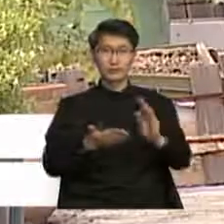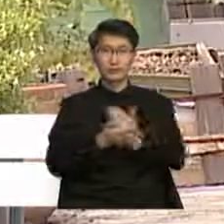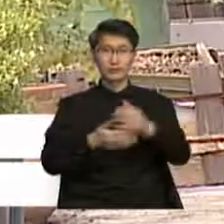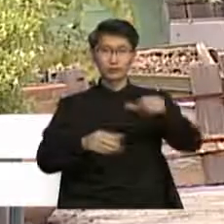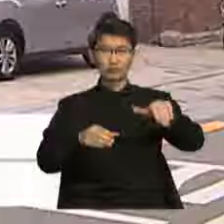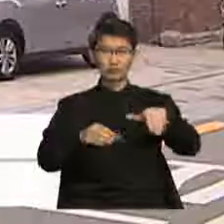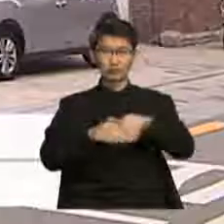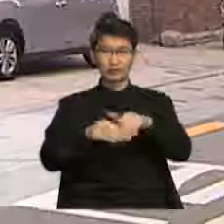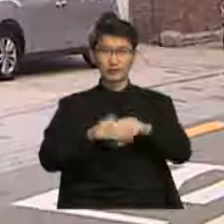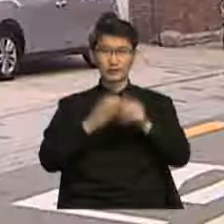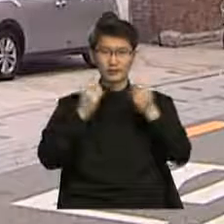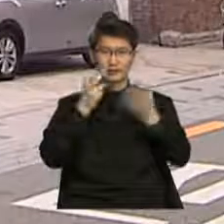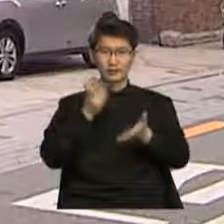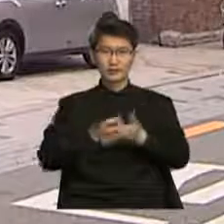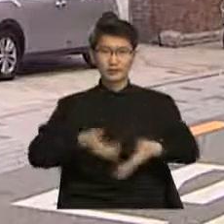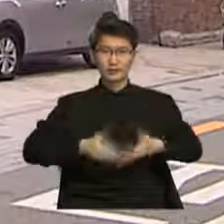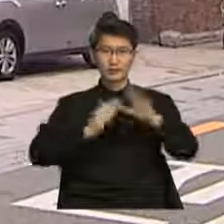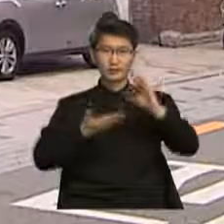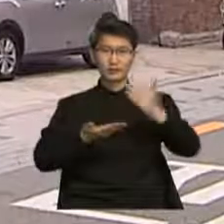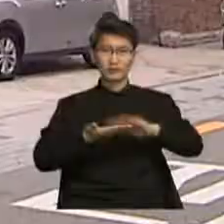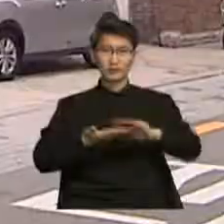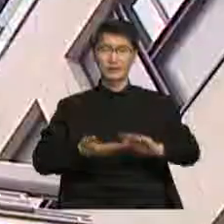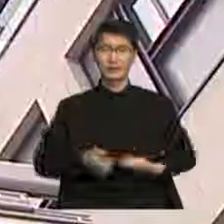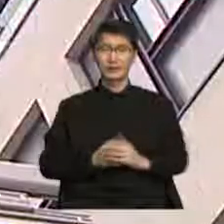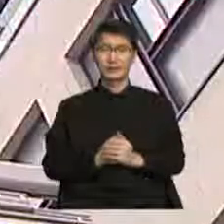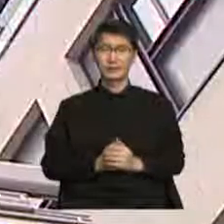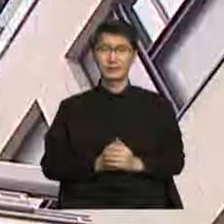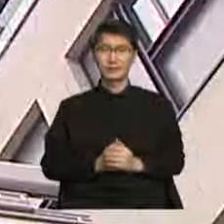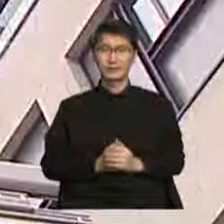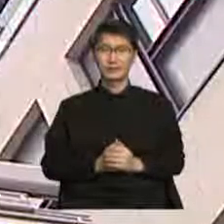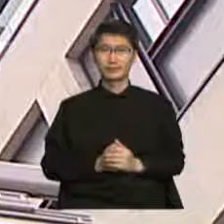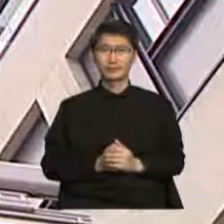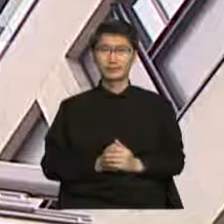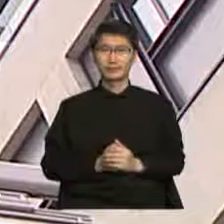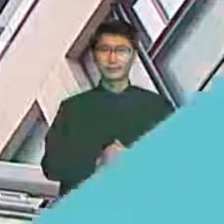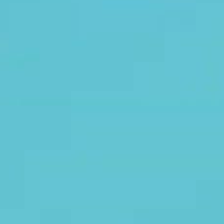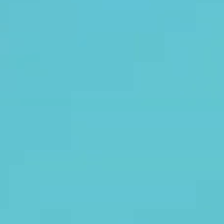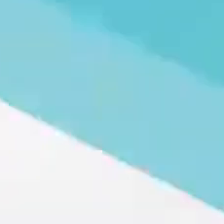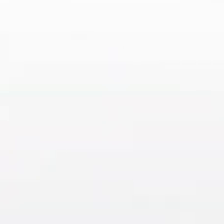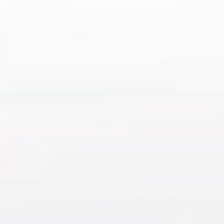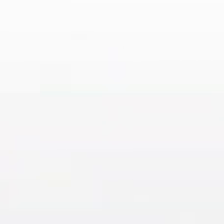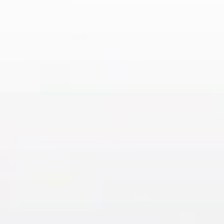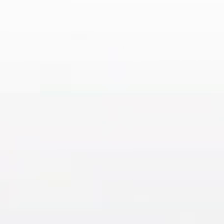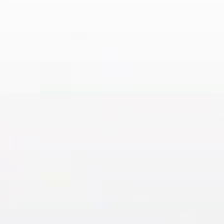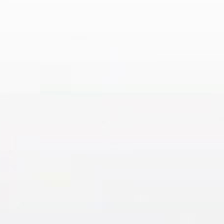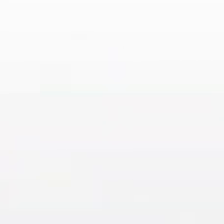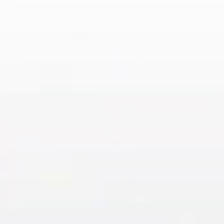문화가 새로운 정책이 되고 있습니다. 딜라이브 서울경기 케이블TV 김동훈입니다.